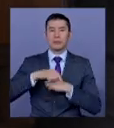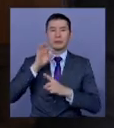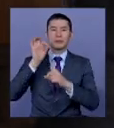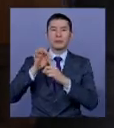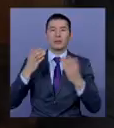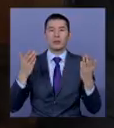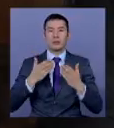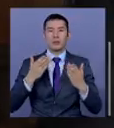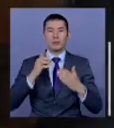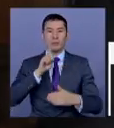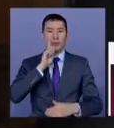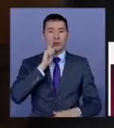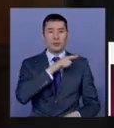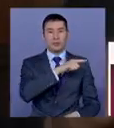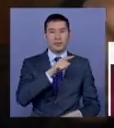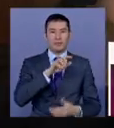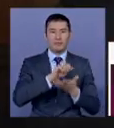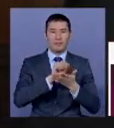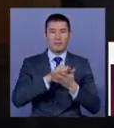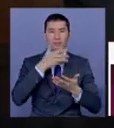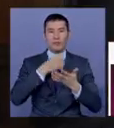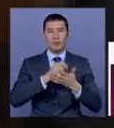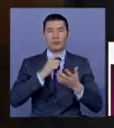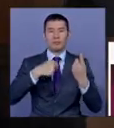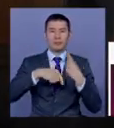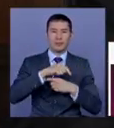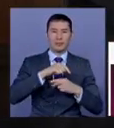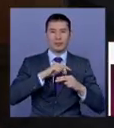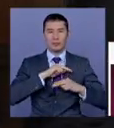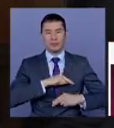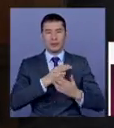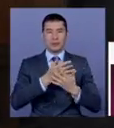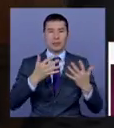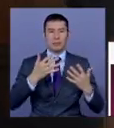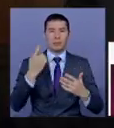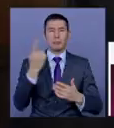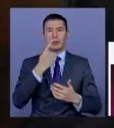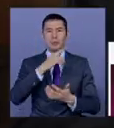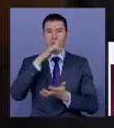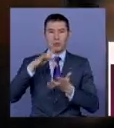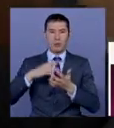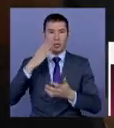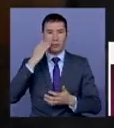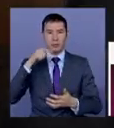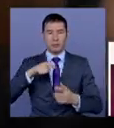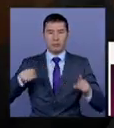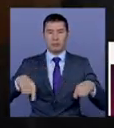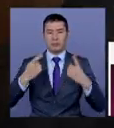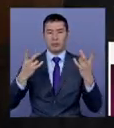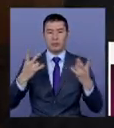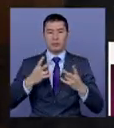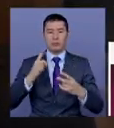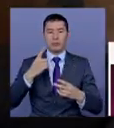негізі осы жастардың кәсіпкерлігін осы яғни Алматыда бірінші дамытуымыз керек. Яғни Алматыда өткен Алматы